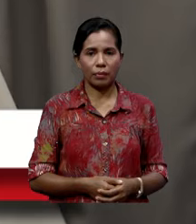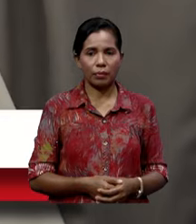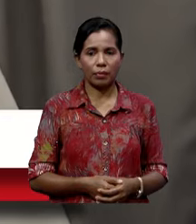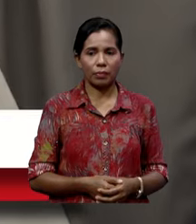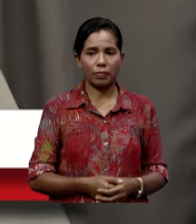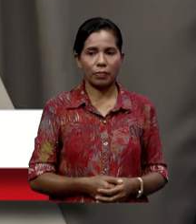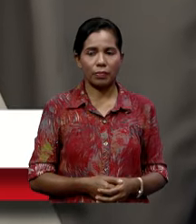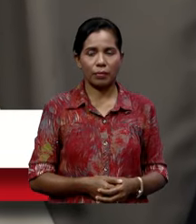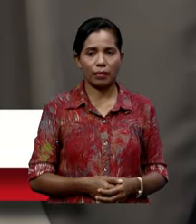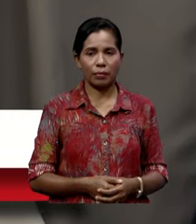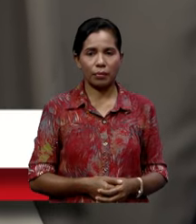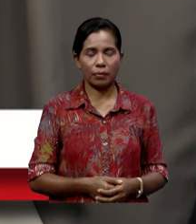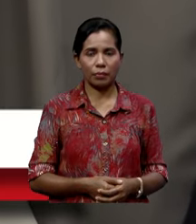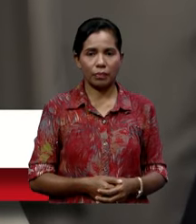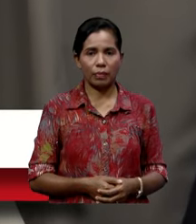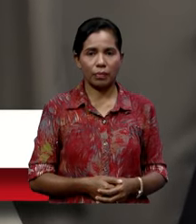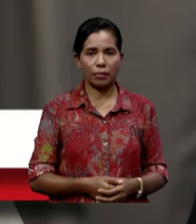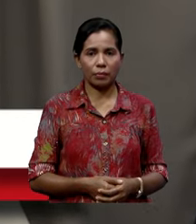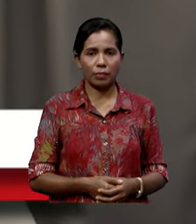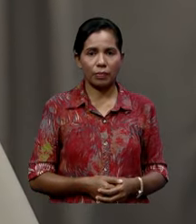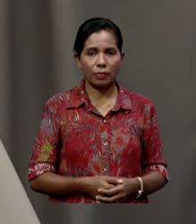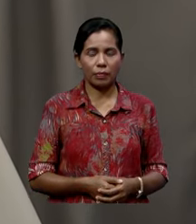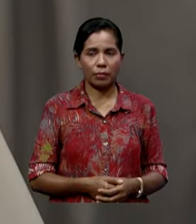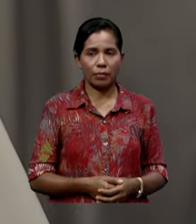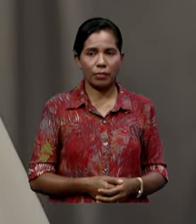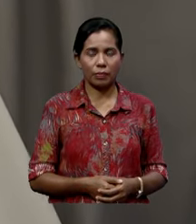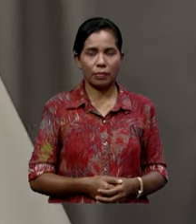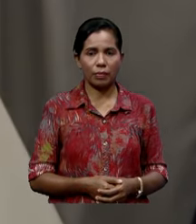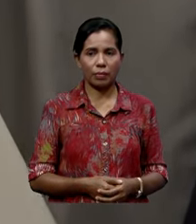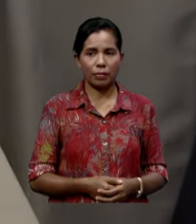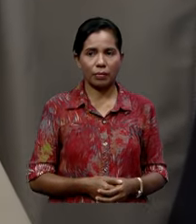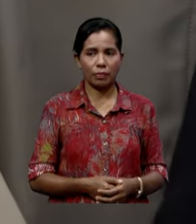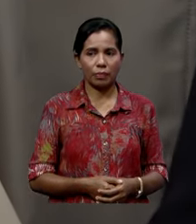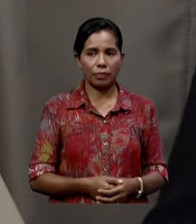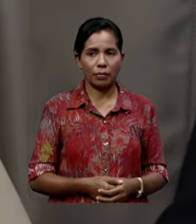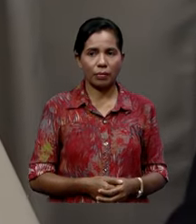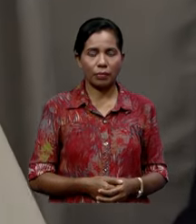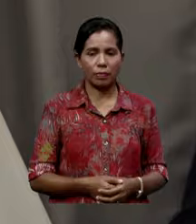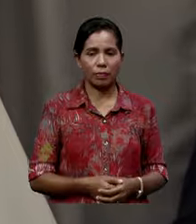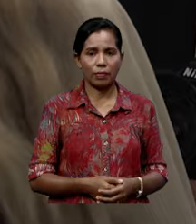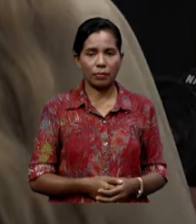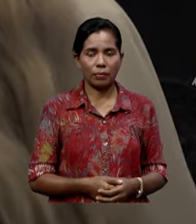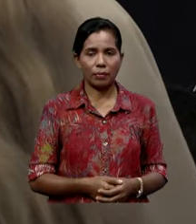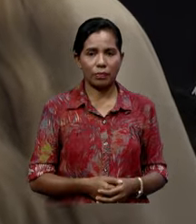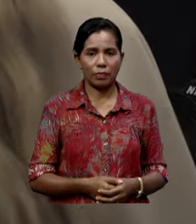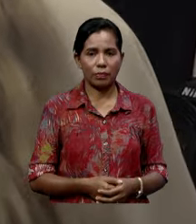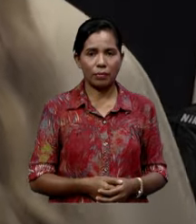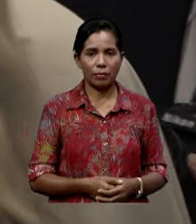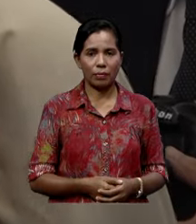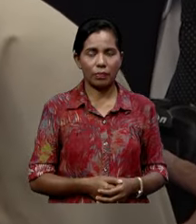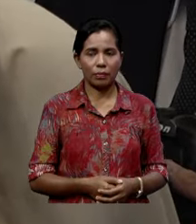così tanto lungo, credo che è il più lungo che io ho fatto. Sì, è il più lungo.